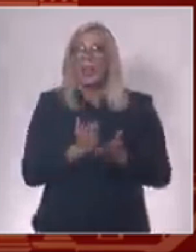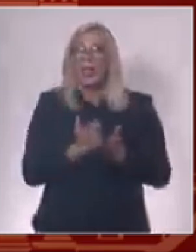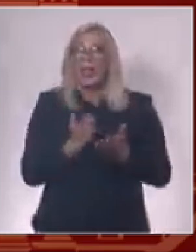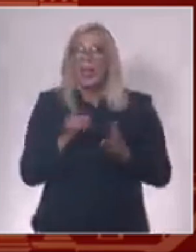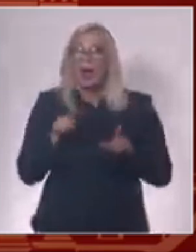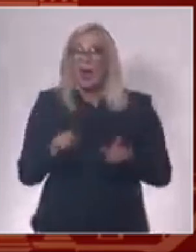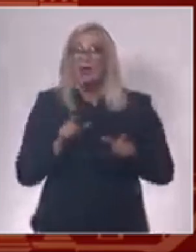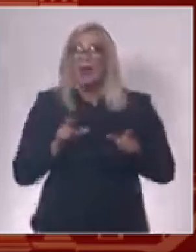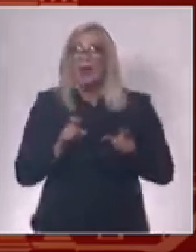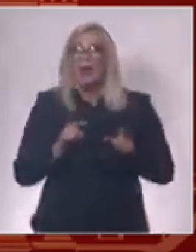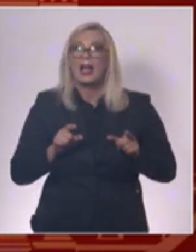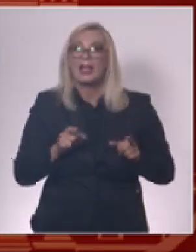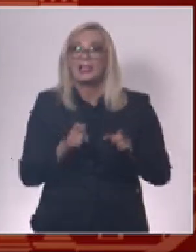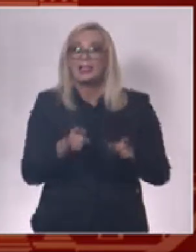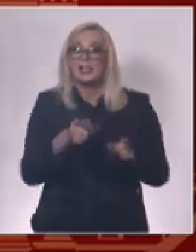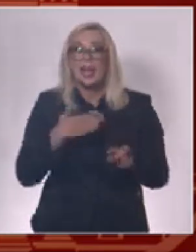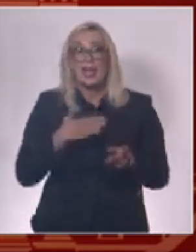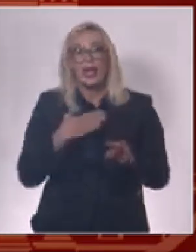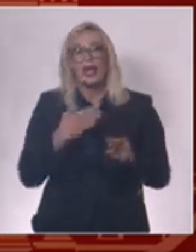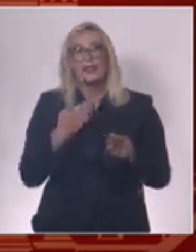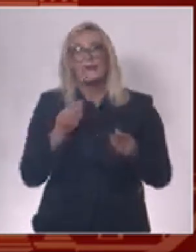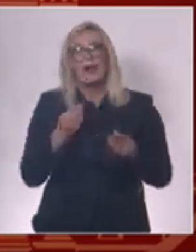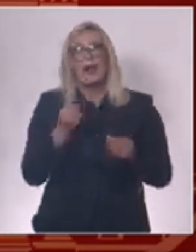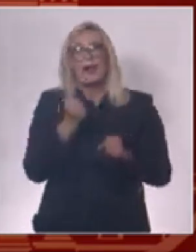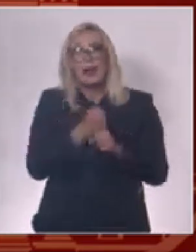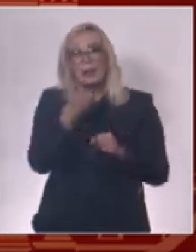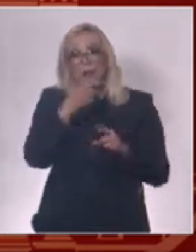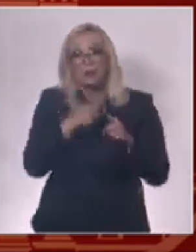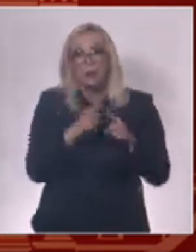недостатоци. Затоа што јас